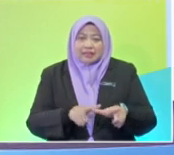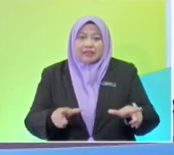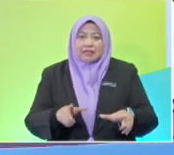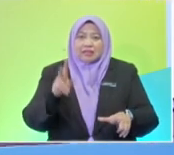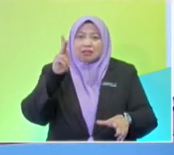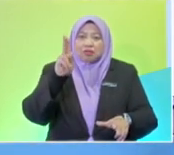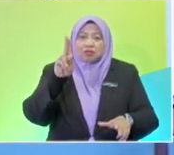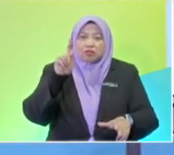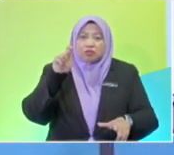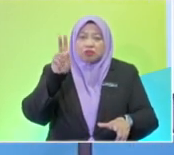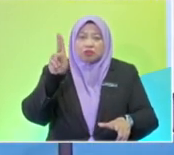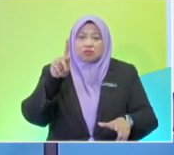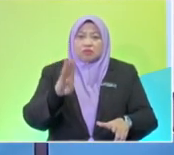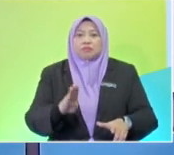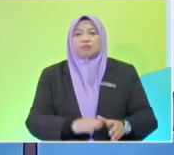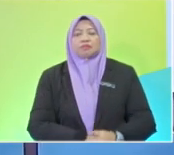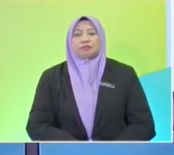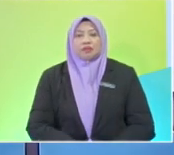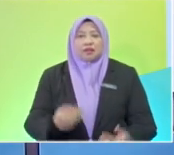lain juga